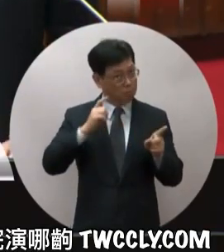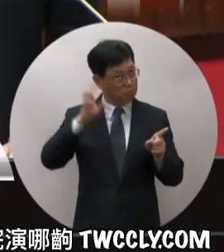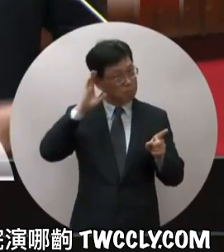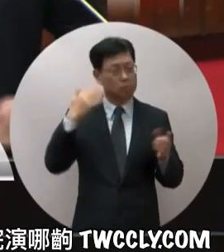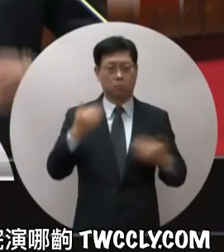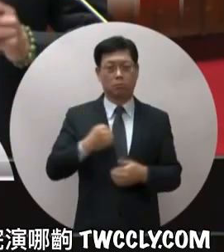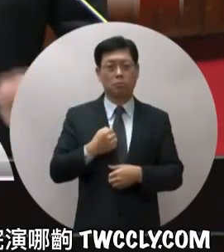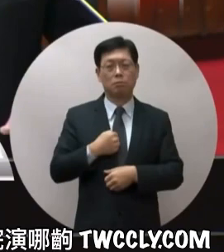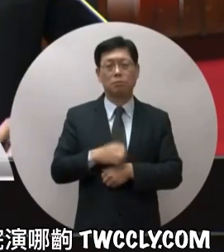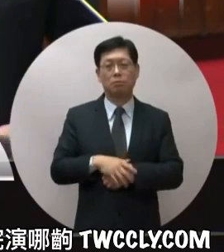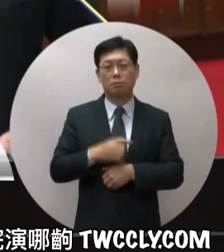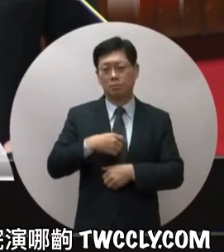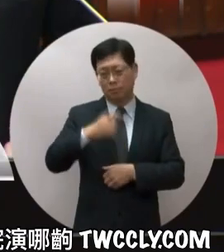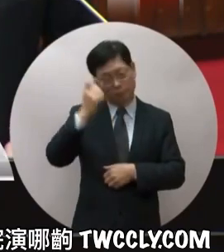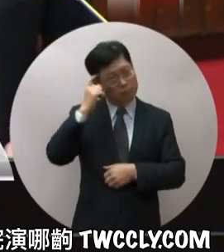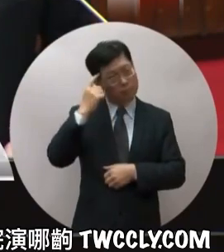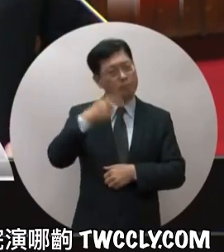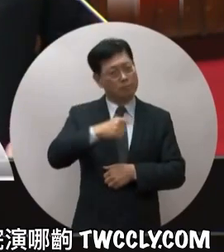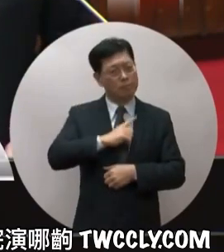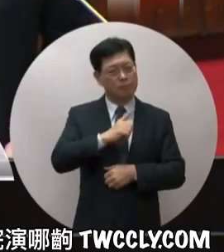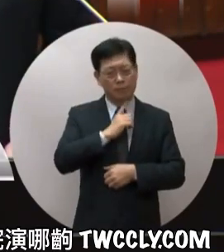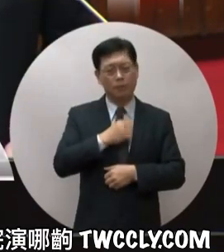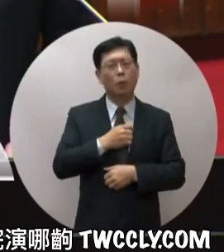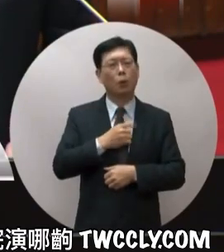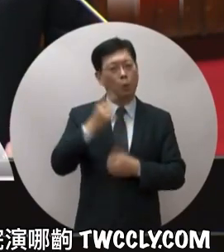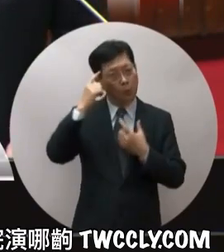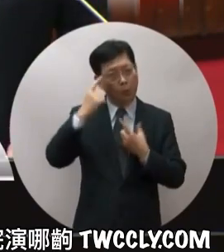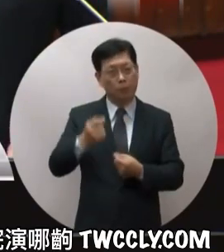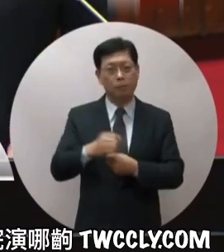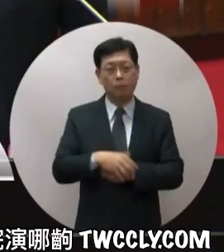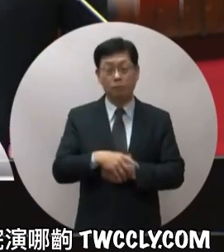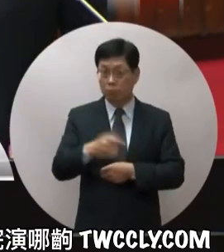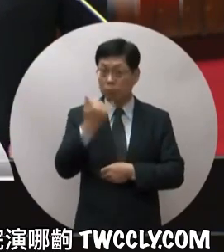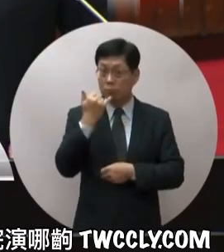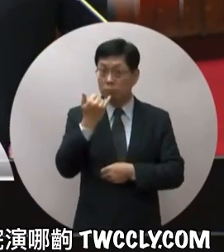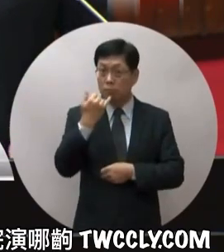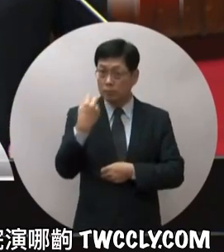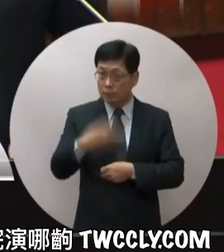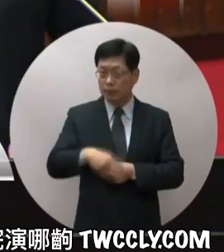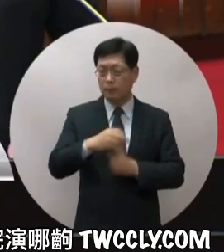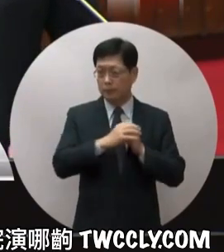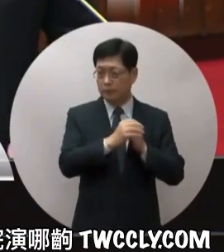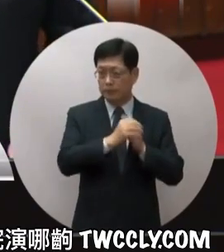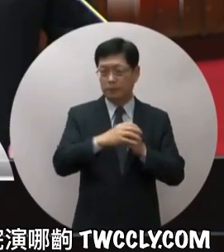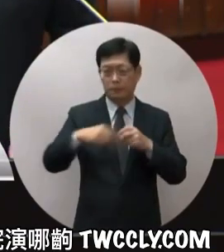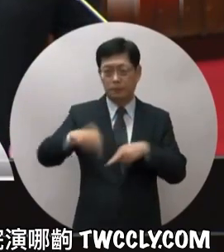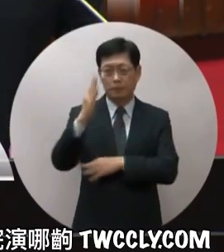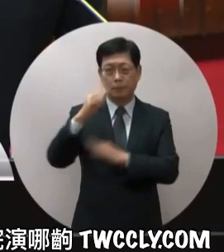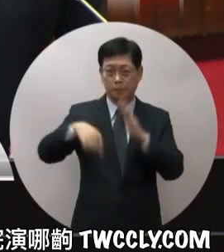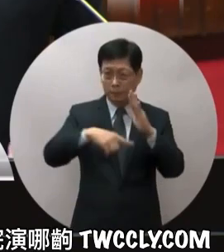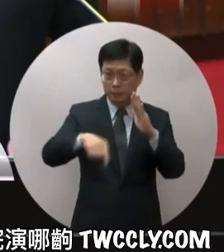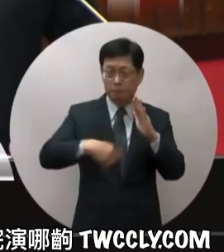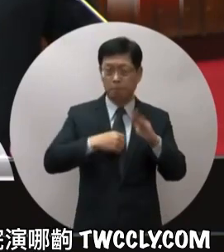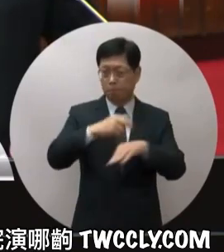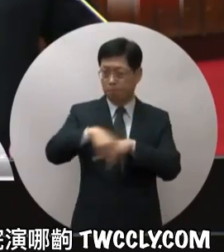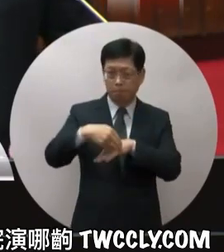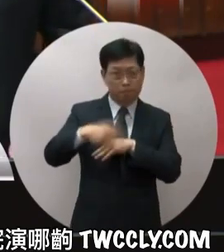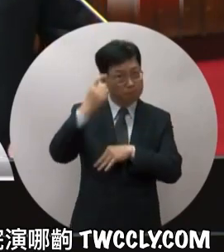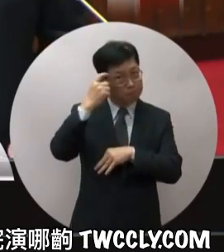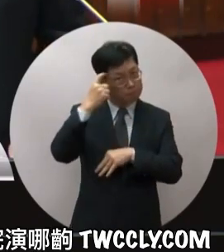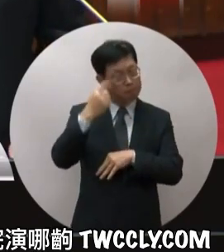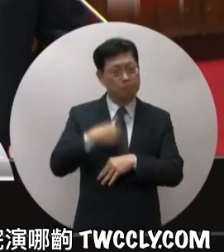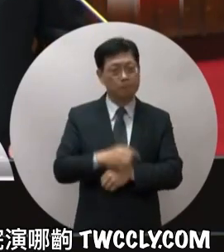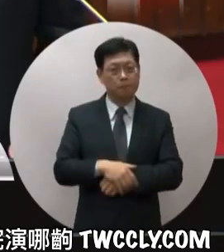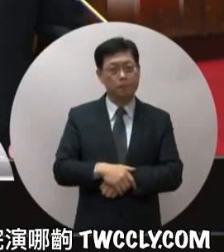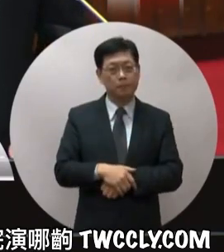清楚所以我也想說你一定心有屈其焉這可以來在地處拜託行政宜來好好的重新的再